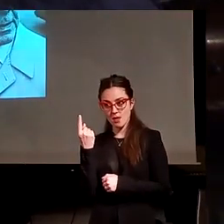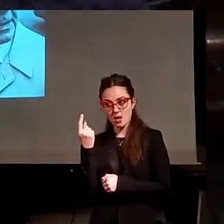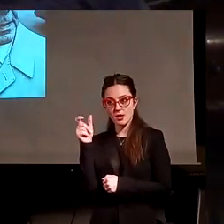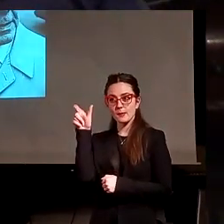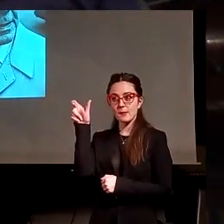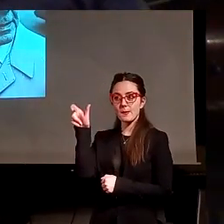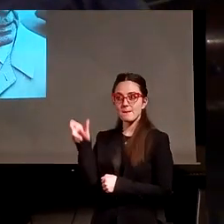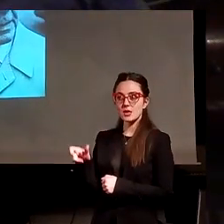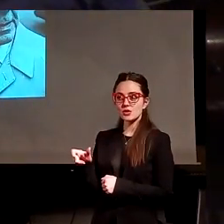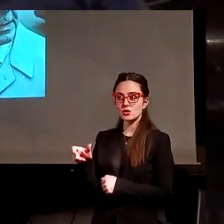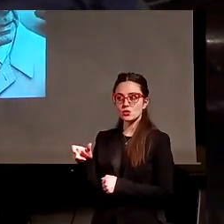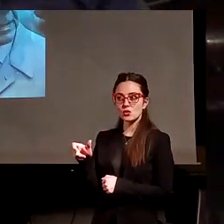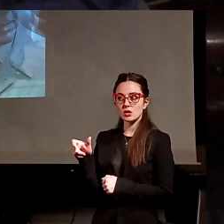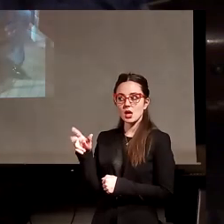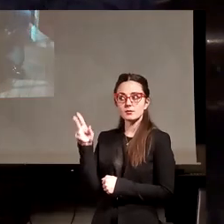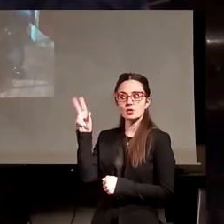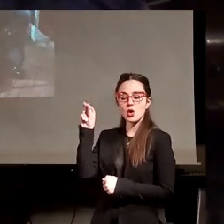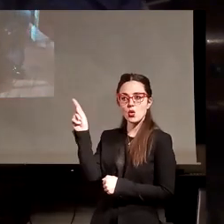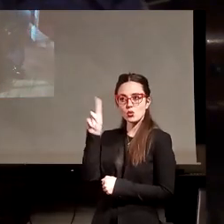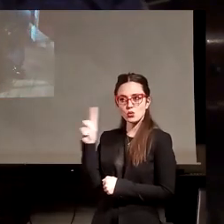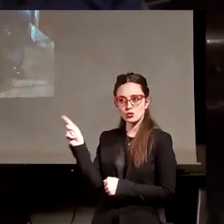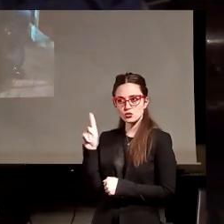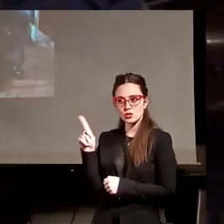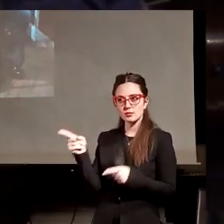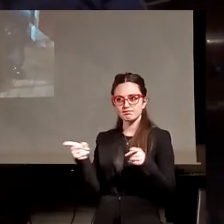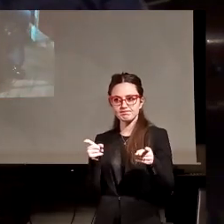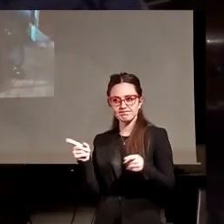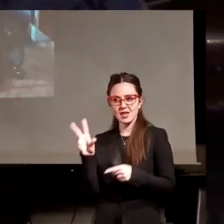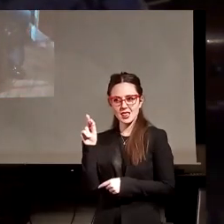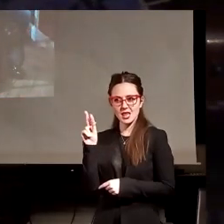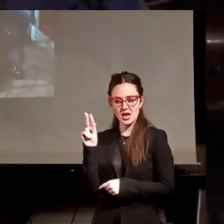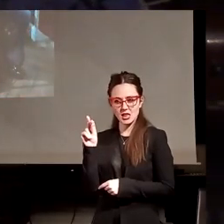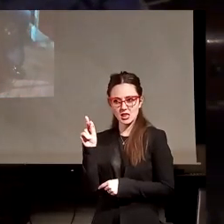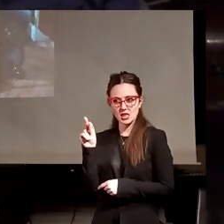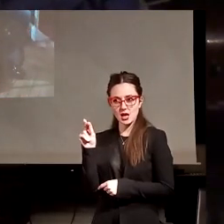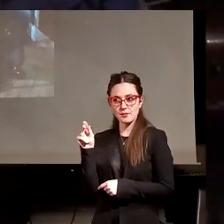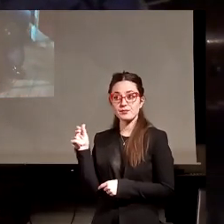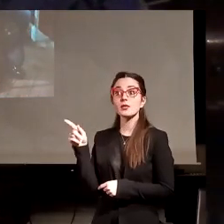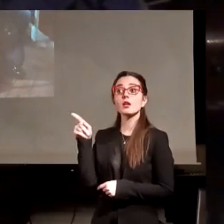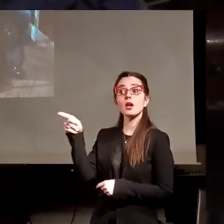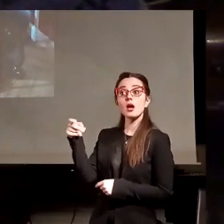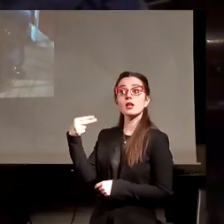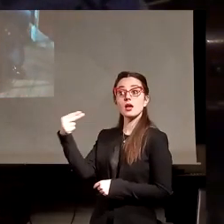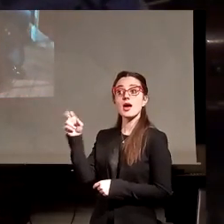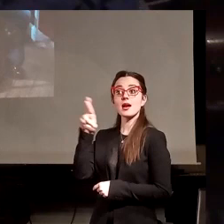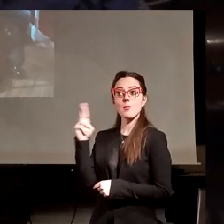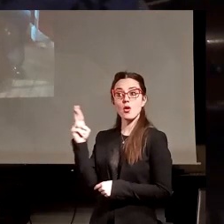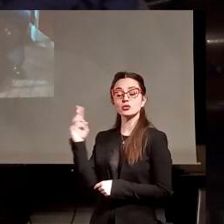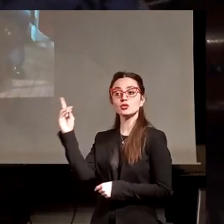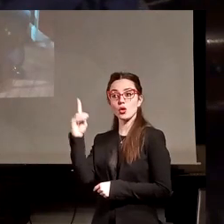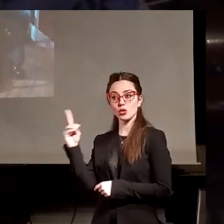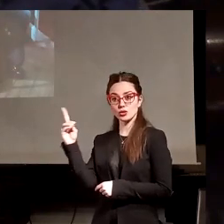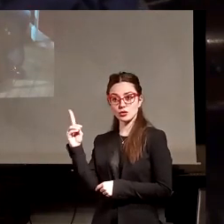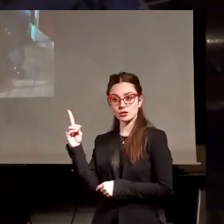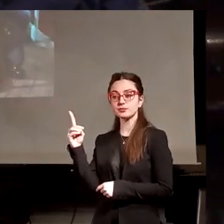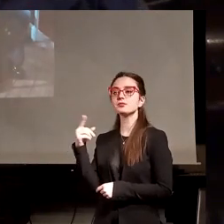era erano gli anni trenta da un anonimo critica argentino mi si chiamava ramon doyle che disse